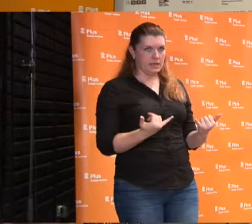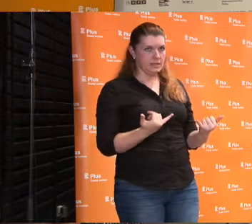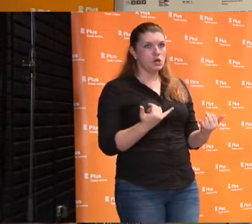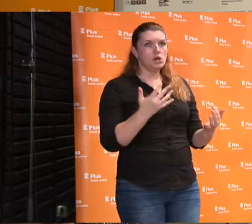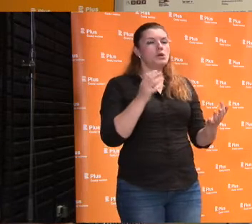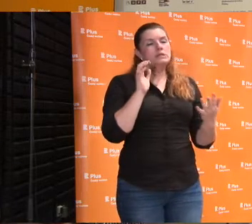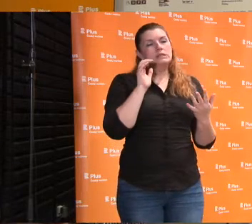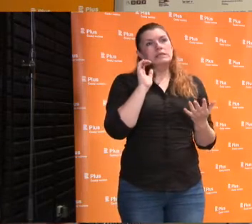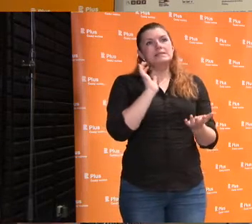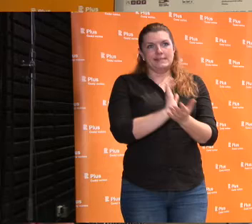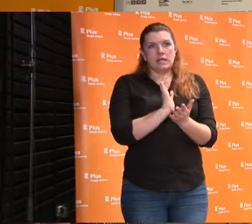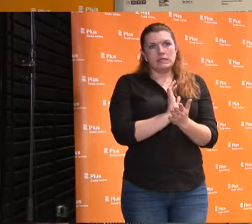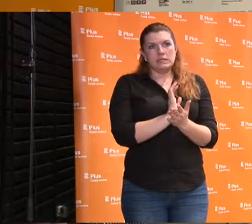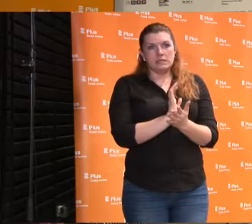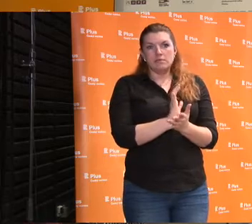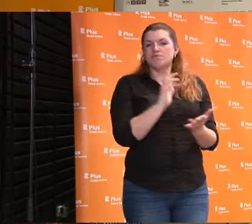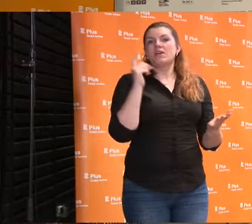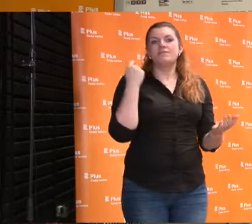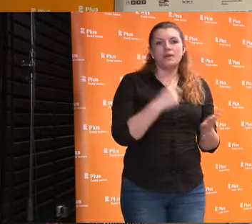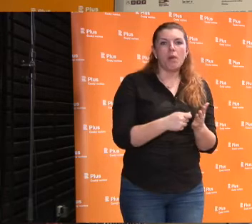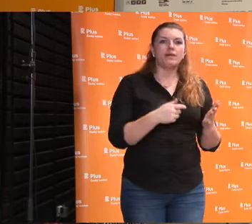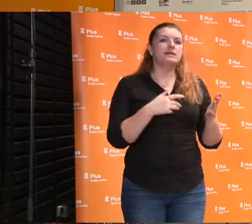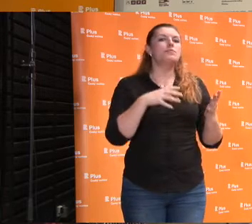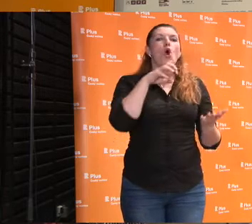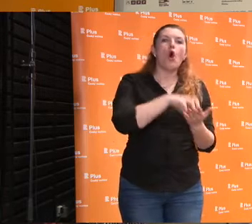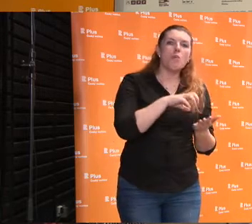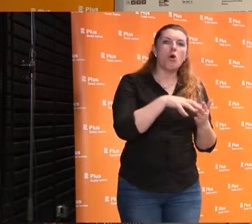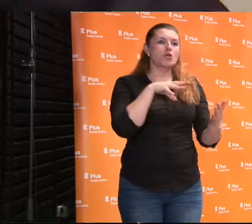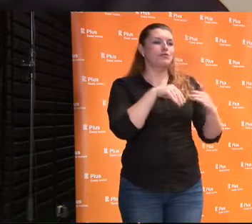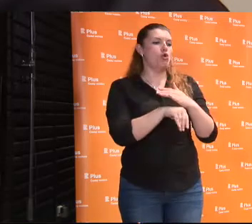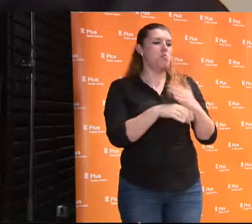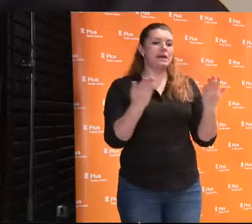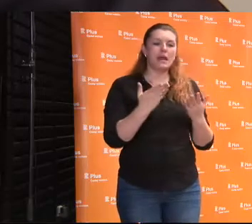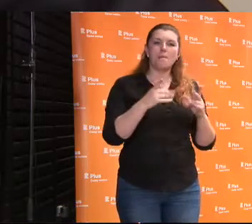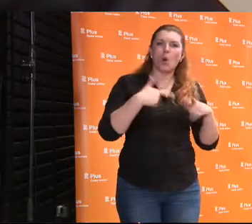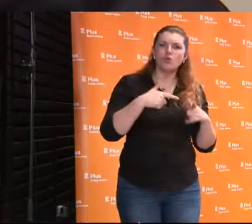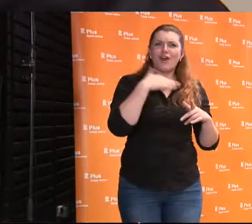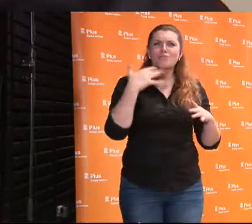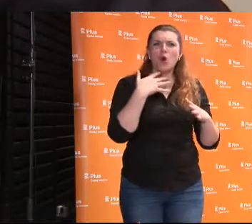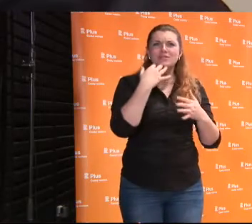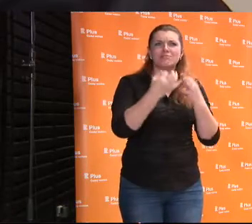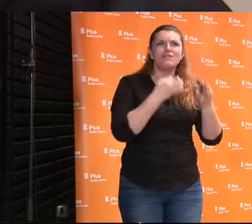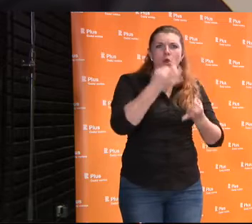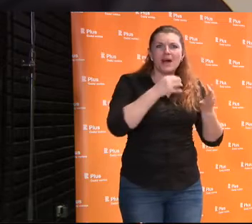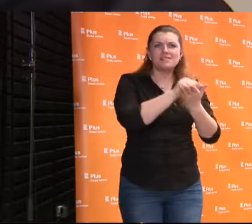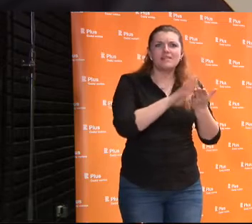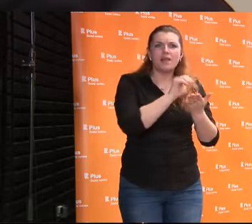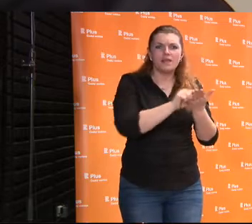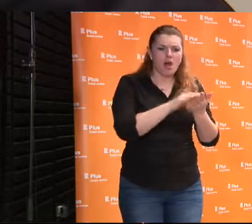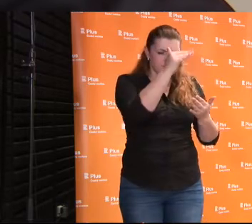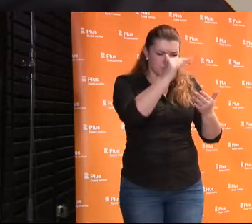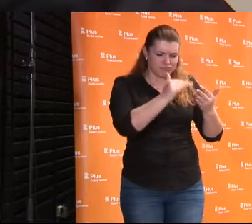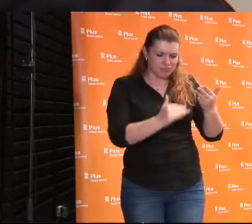datově intenzivních odvětvích, tam, kde máte velké množství dat, která zpracováváte, kde můžete